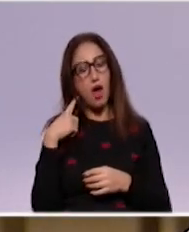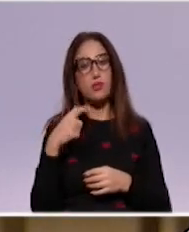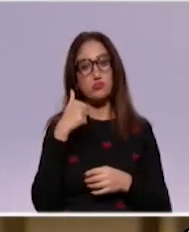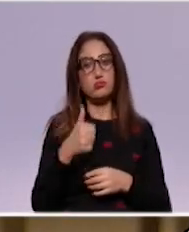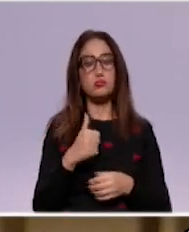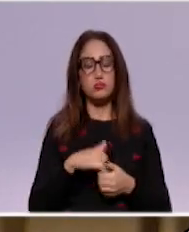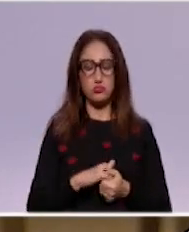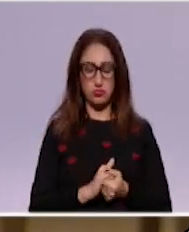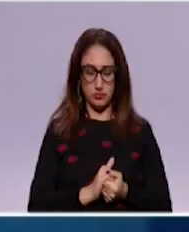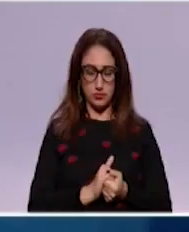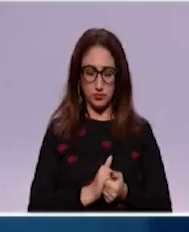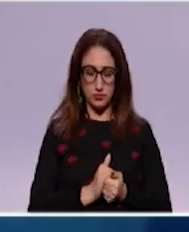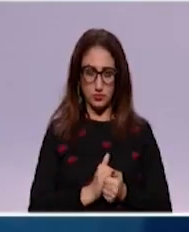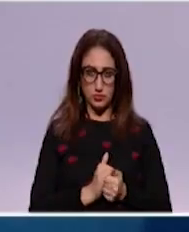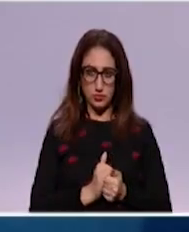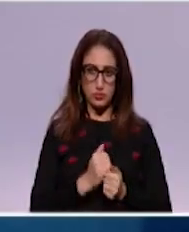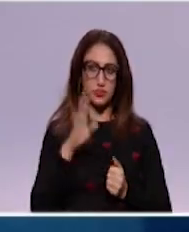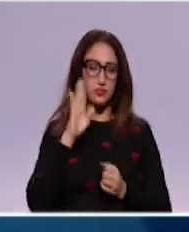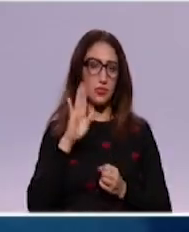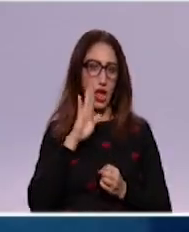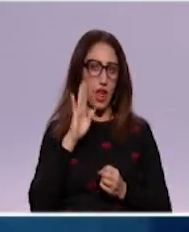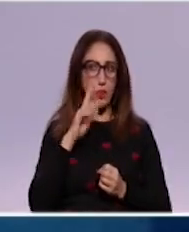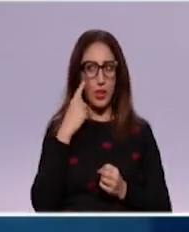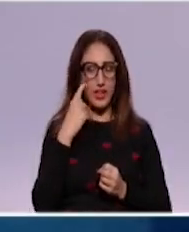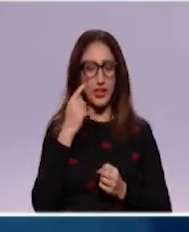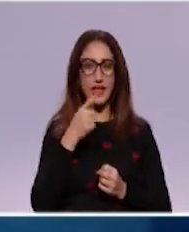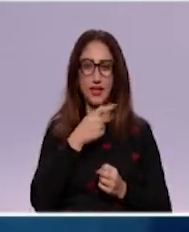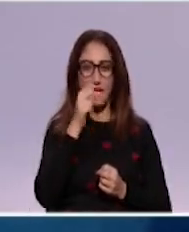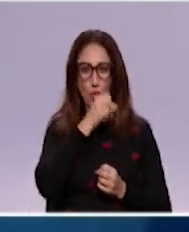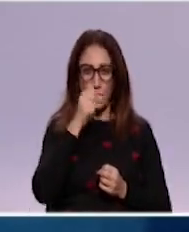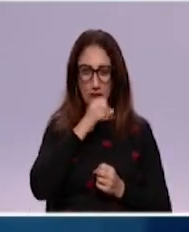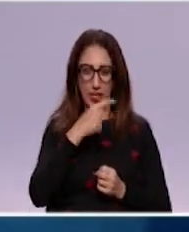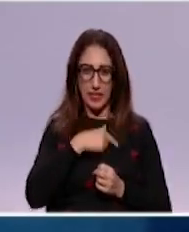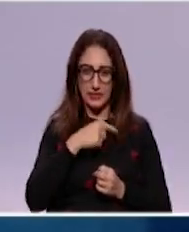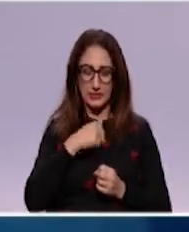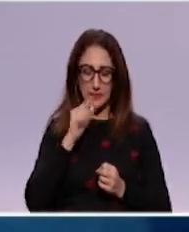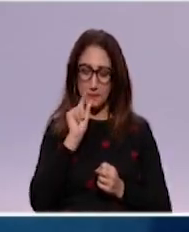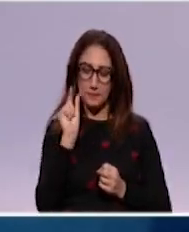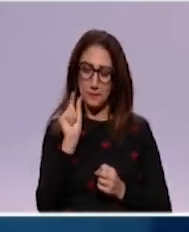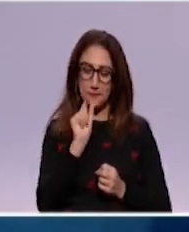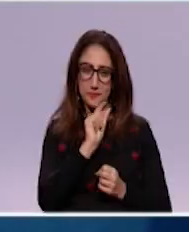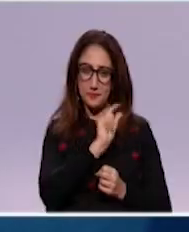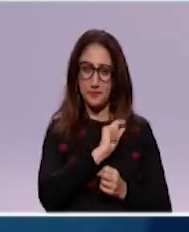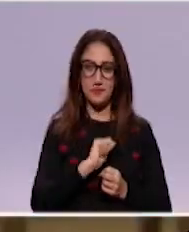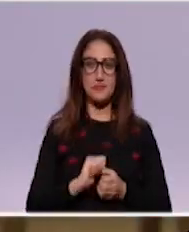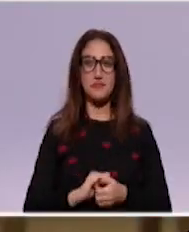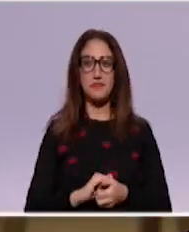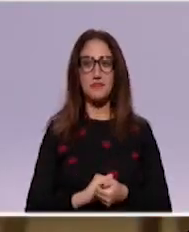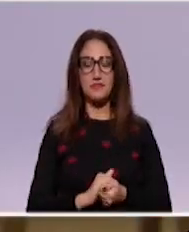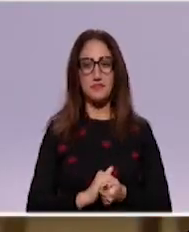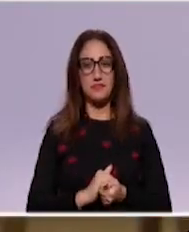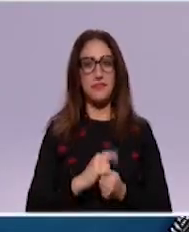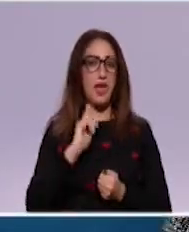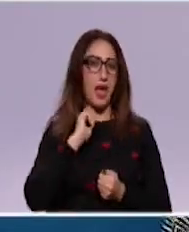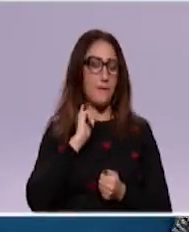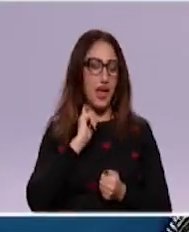عملت له اغاني ايه بقى؟ علموني عينيك اسافر، ايه يا بلادي غريبه، يا عذاب النفس، امانه